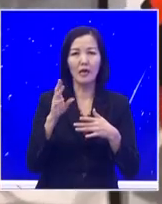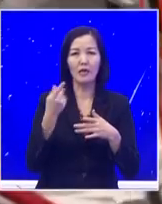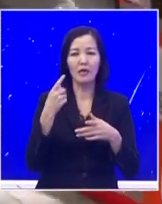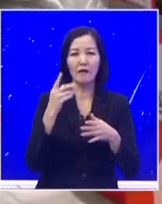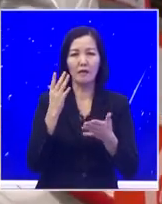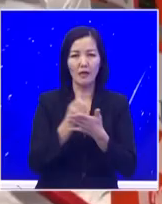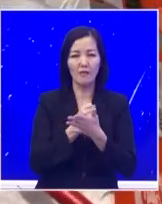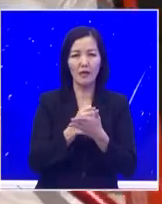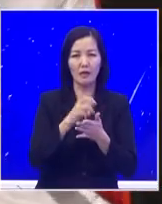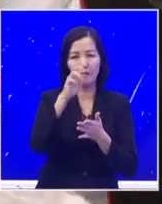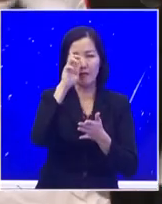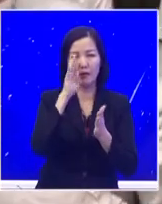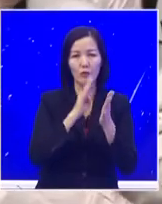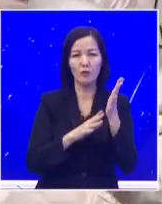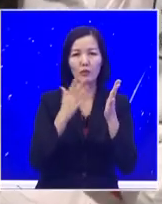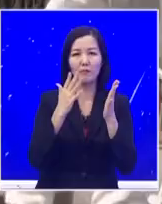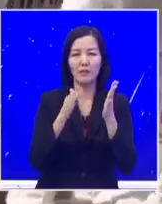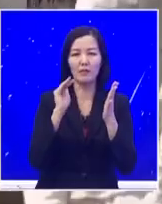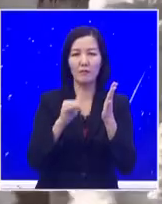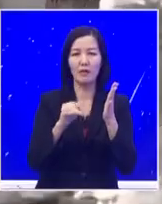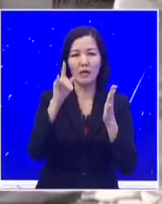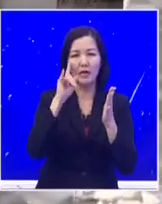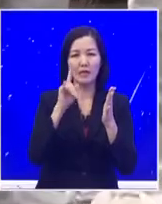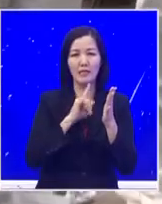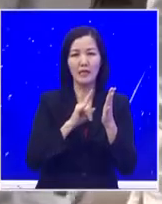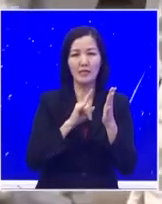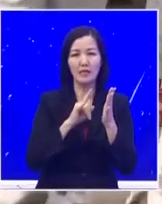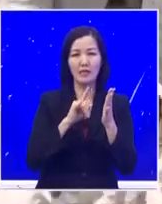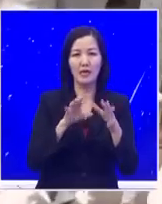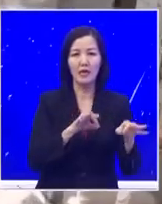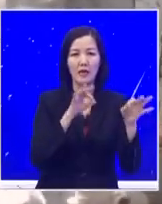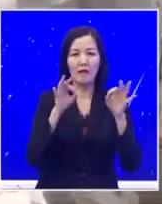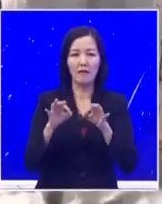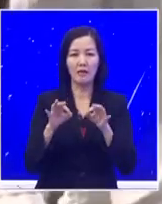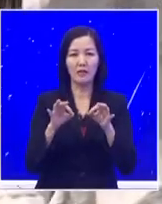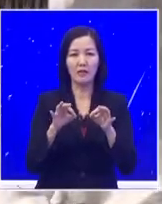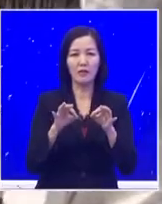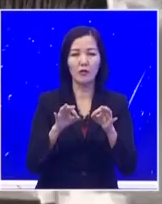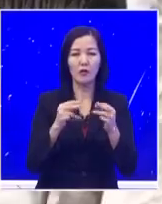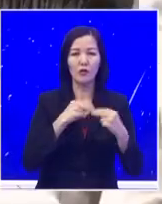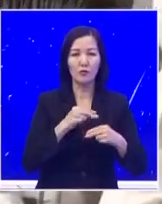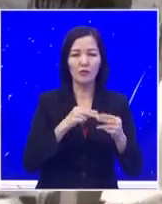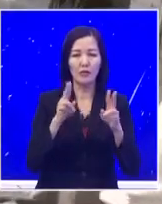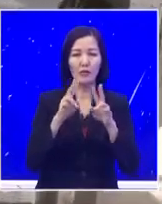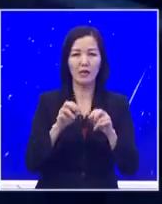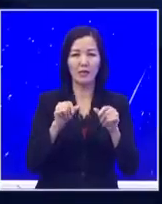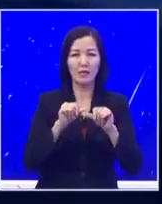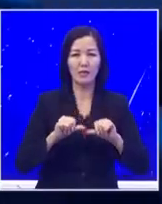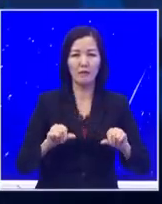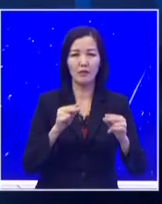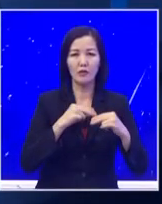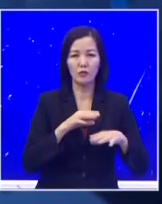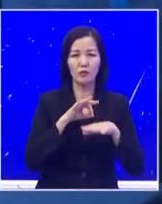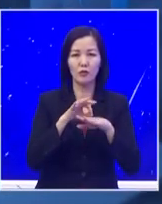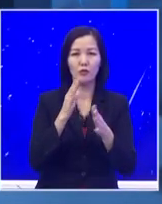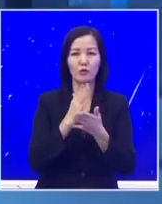мемлекеттерде 95 мың қазақстандық бар. Қазір оларды эвакуациялау жұмыстарын қарастырып жатыр. Арнайы комиссия жұмыс үстінде.